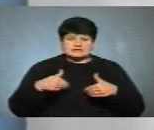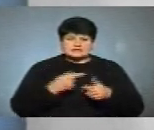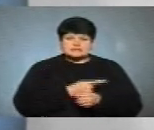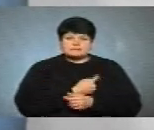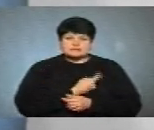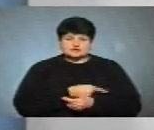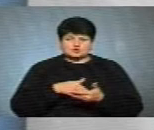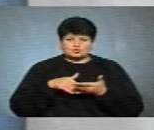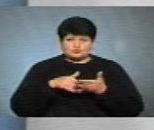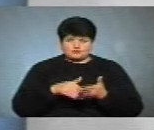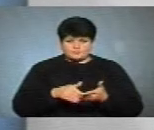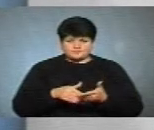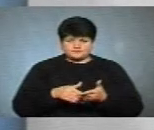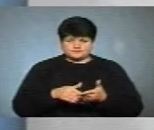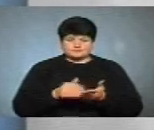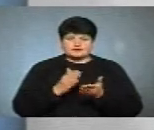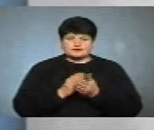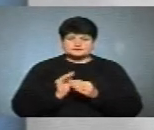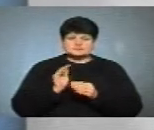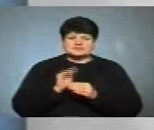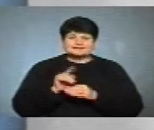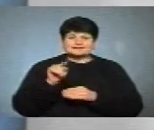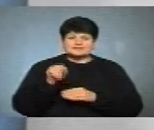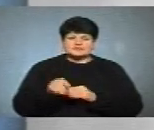допомога. Розгорнуто